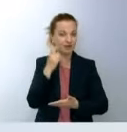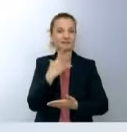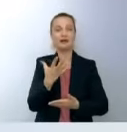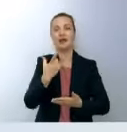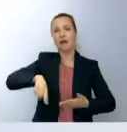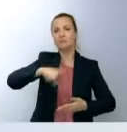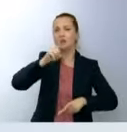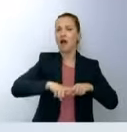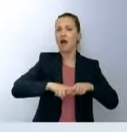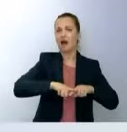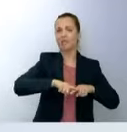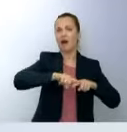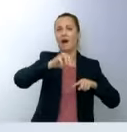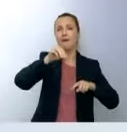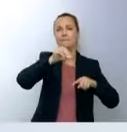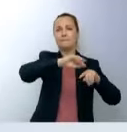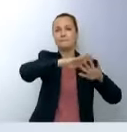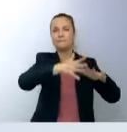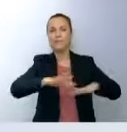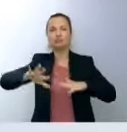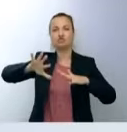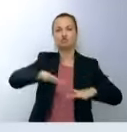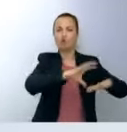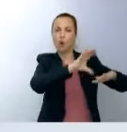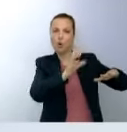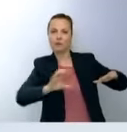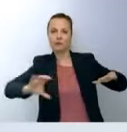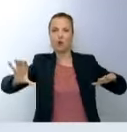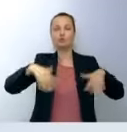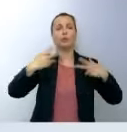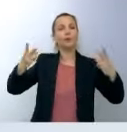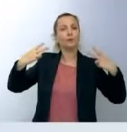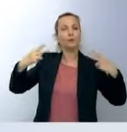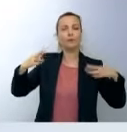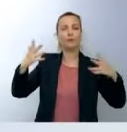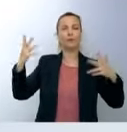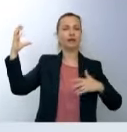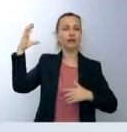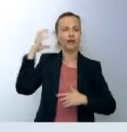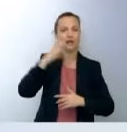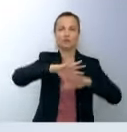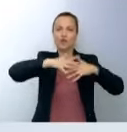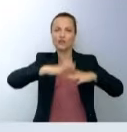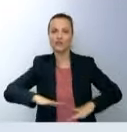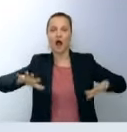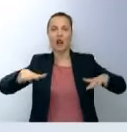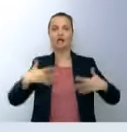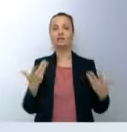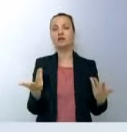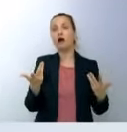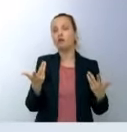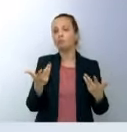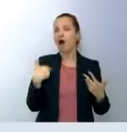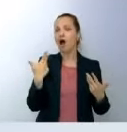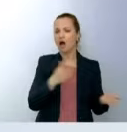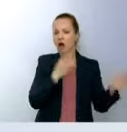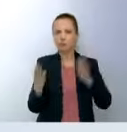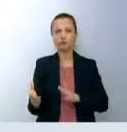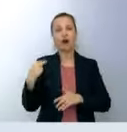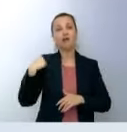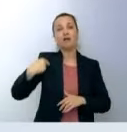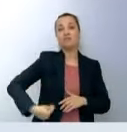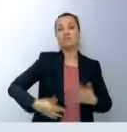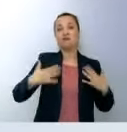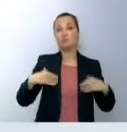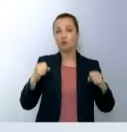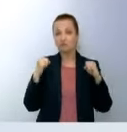διατροφής έτσι καθαρού αέρα θάλασσας και λοιπά θα είχαμε καλύτερη γενική εικόνα στη δημόσια υγεία μας είμαστε δυστυχώς σύμφ με